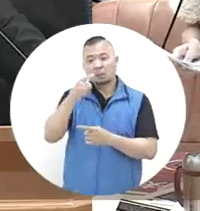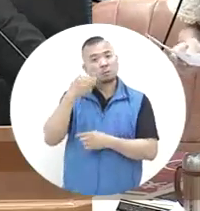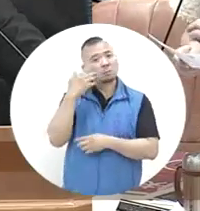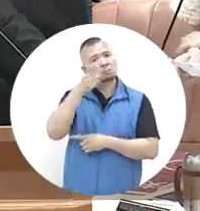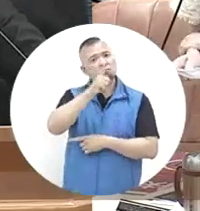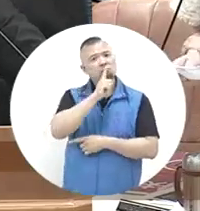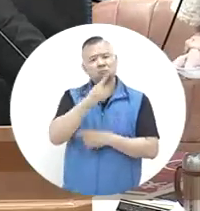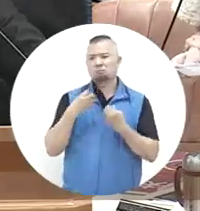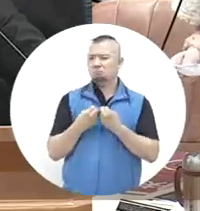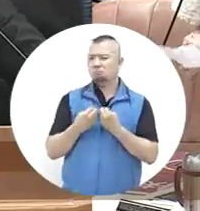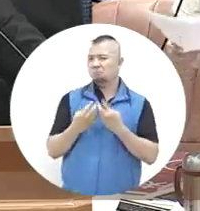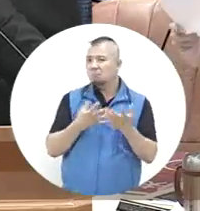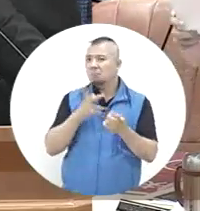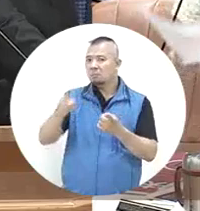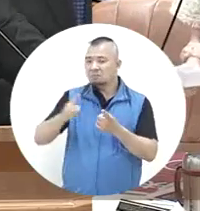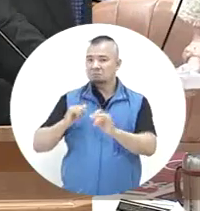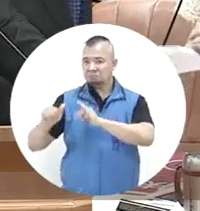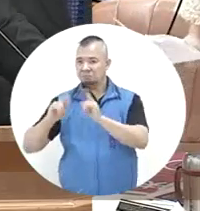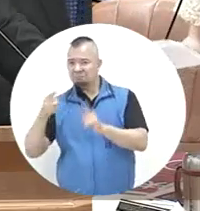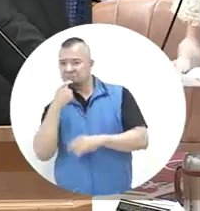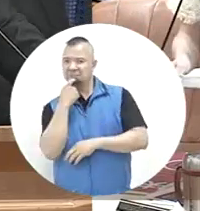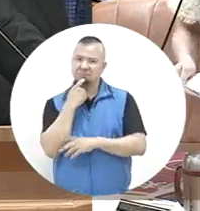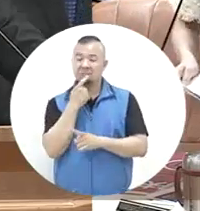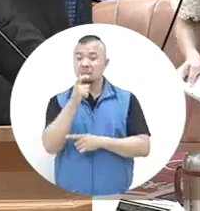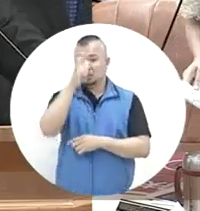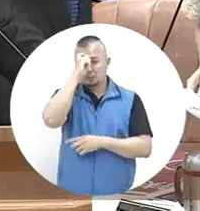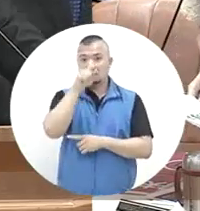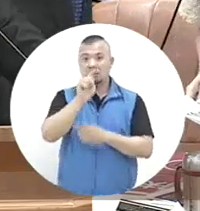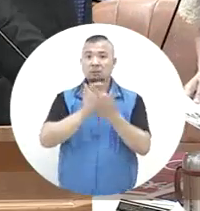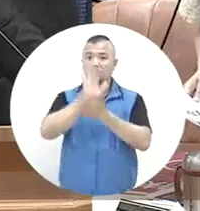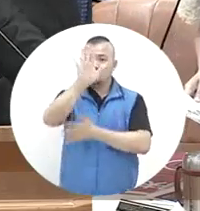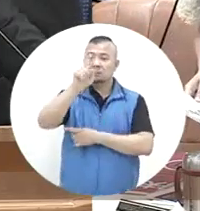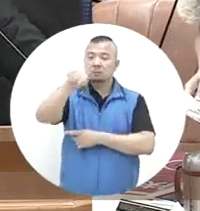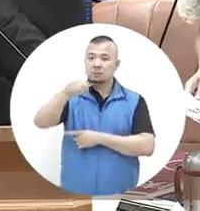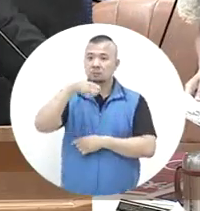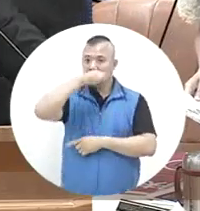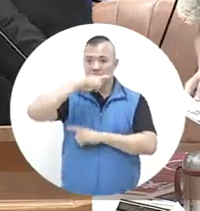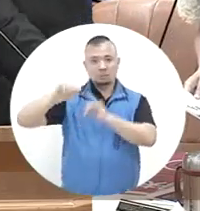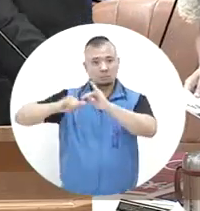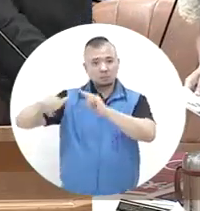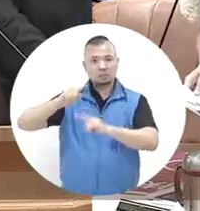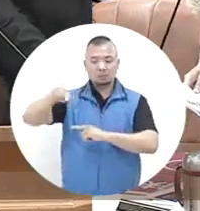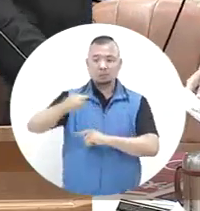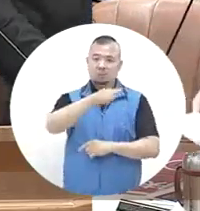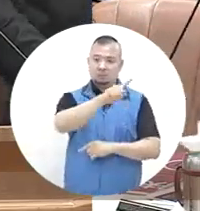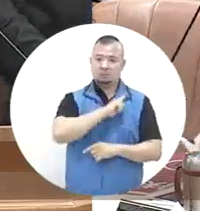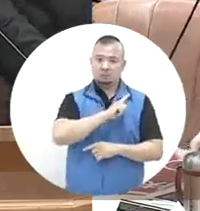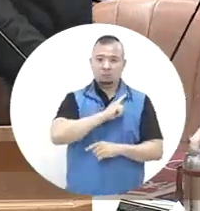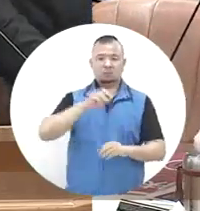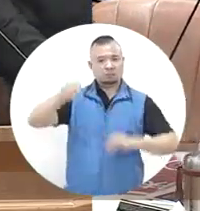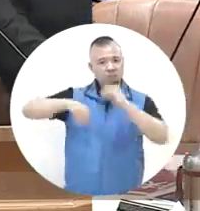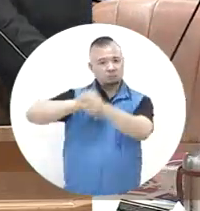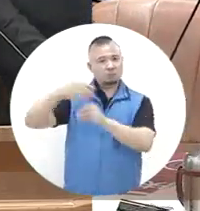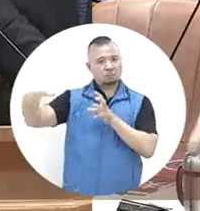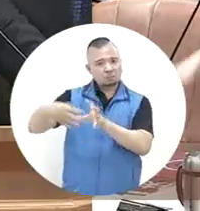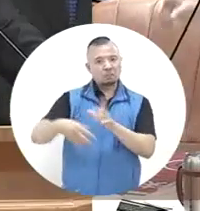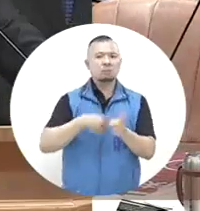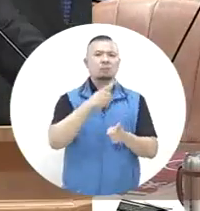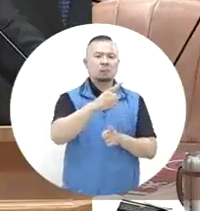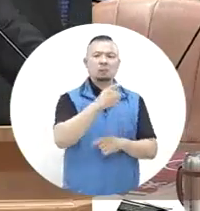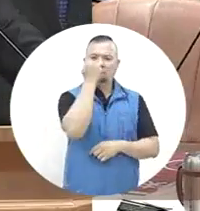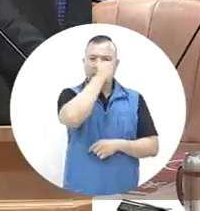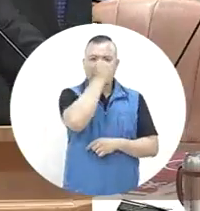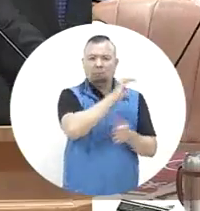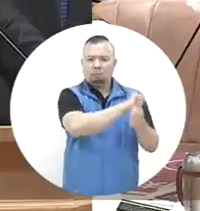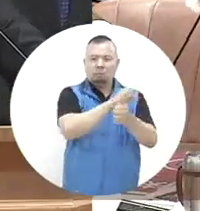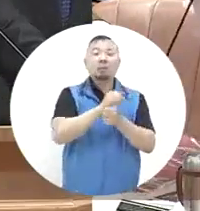会对您有很大的质疑。希望您未来跟台湾人民都是站在同一个立场，好不好，市长？ 打击犯罪非常的务实，是警方